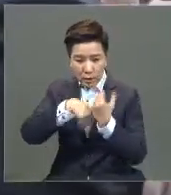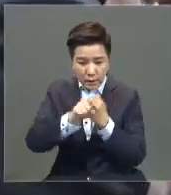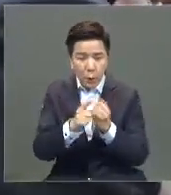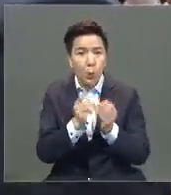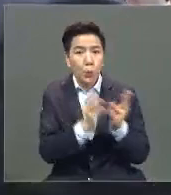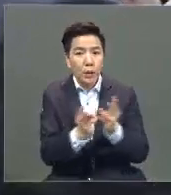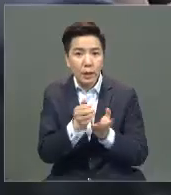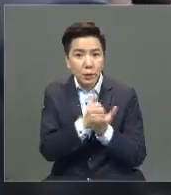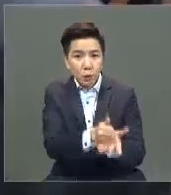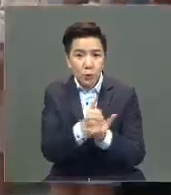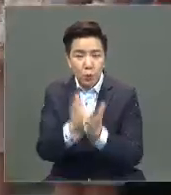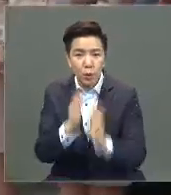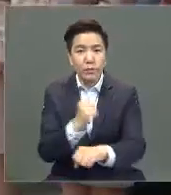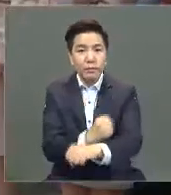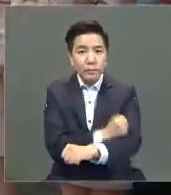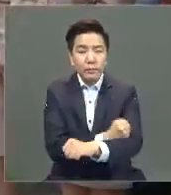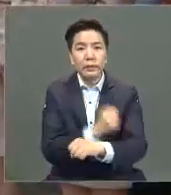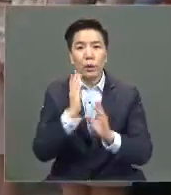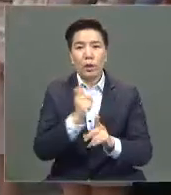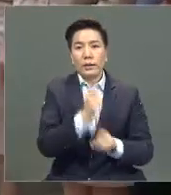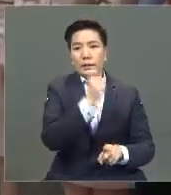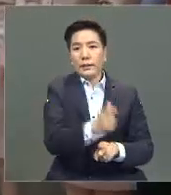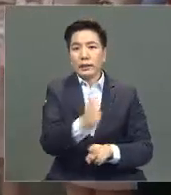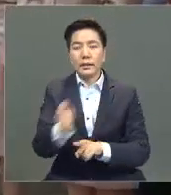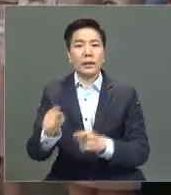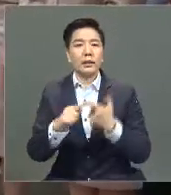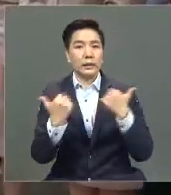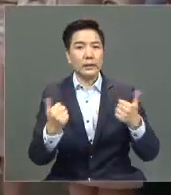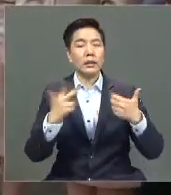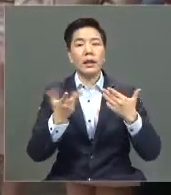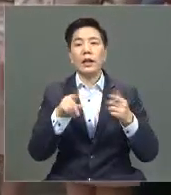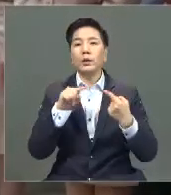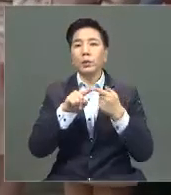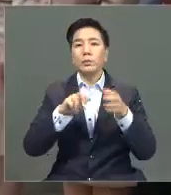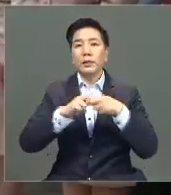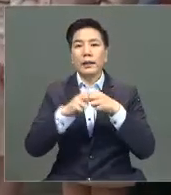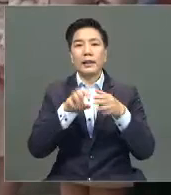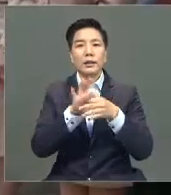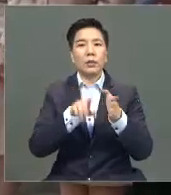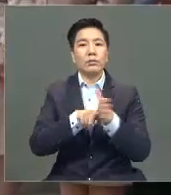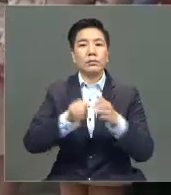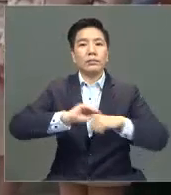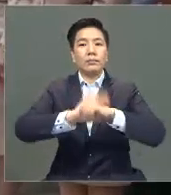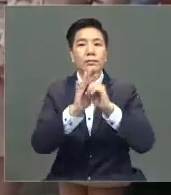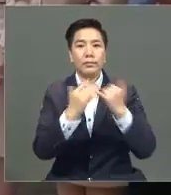ผ่านกลไกในการช่วยเหลือผู้ใช้แรงงานแล้วก็นายจ้างหลังจากเหตุการณ์โควิด-19 ค่ะ